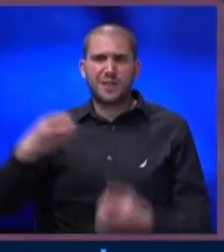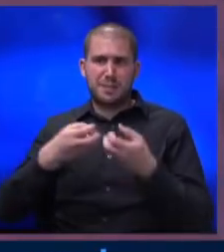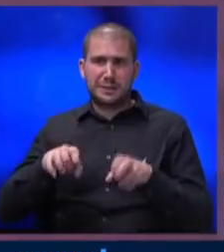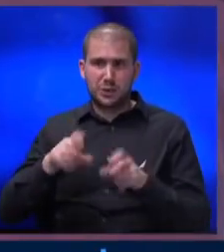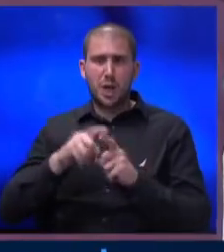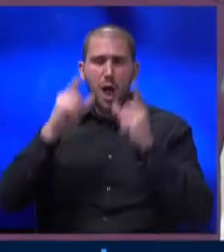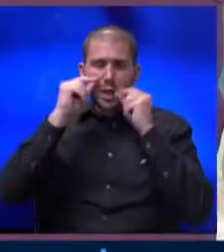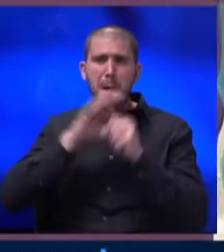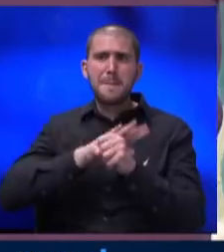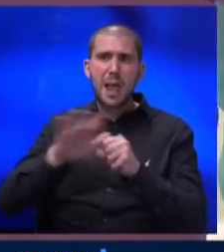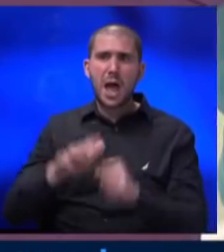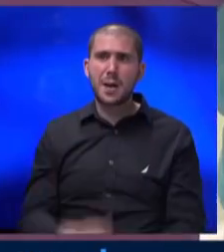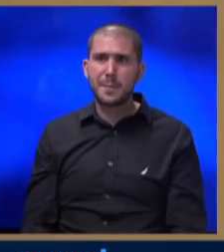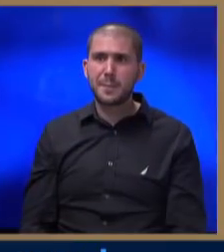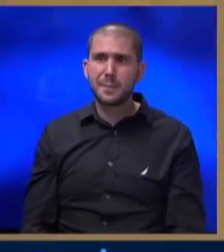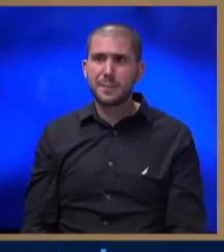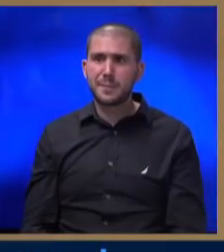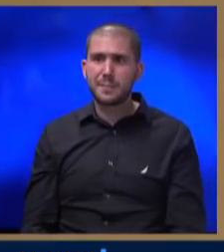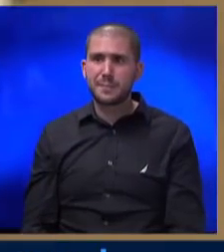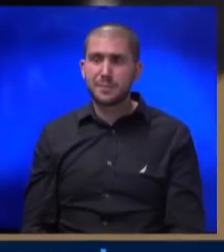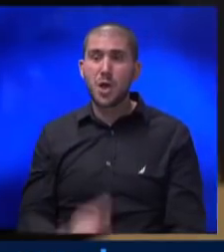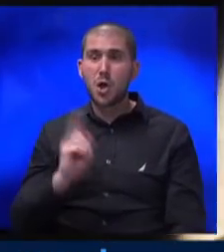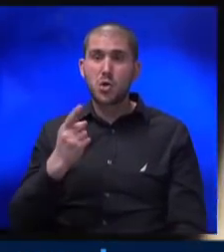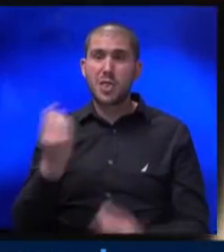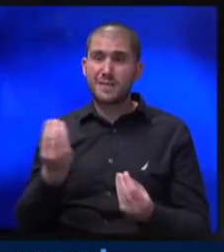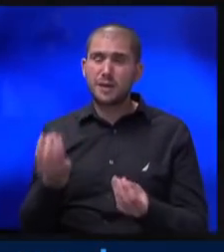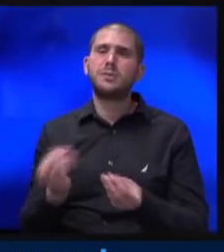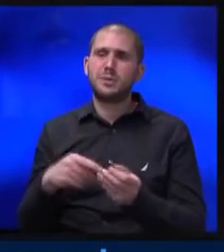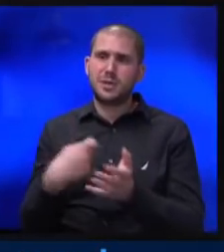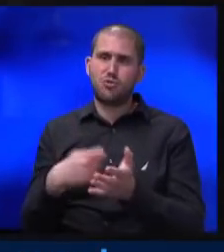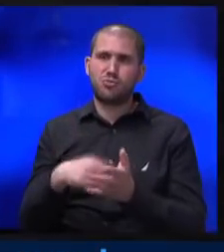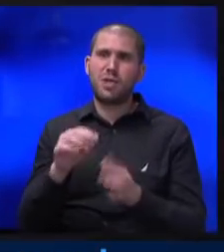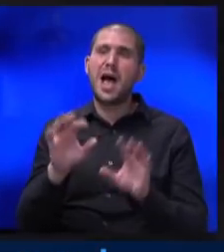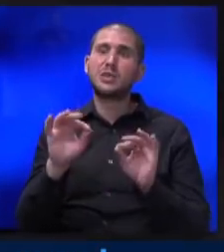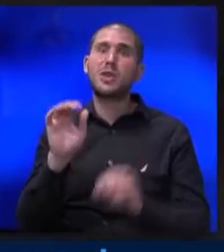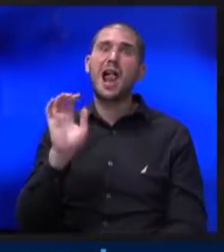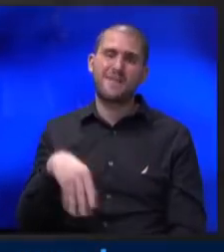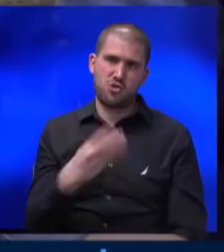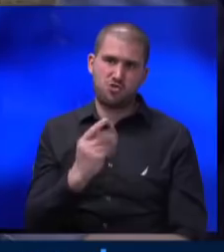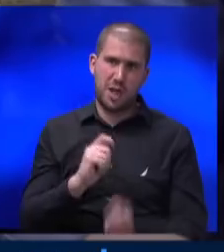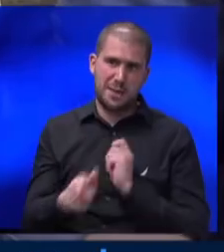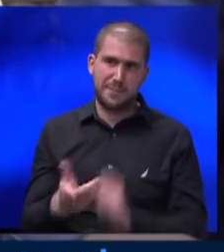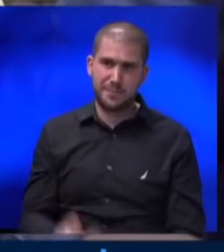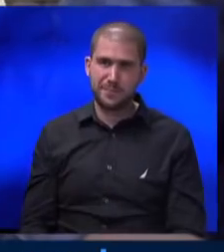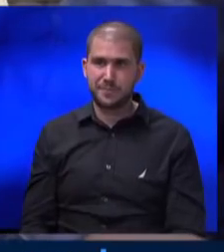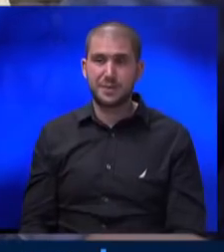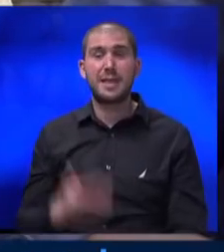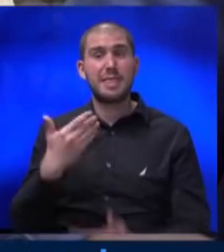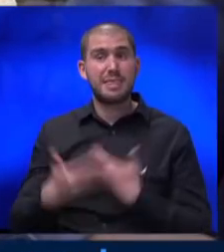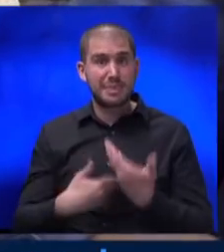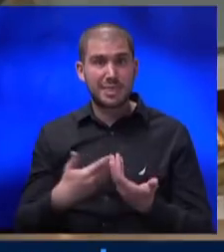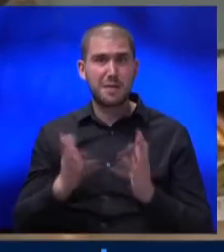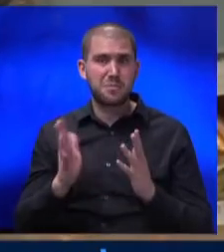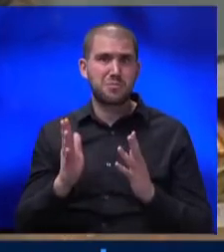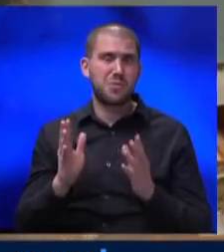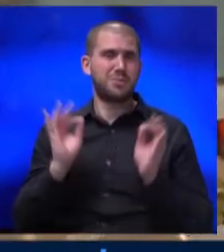תחת הרדמה מלאה. כל התענוג הזה גם כרוך בתשלום של עשרות אלפי שקלים. זה תהליך סופר